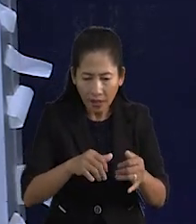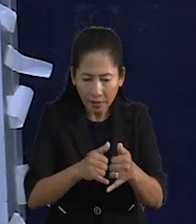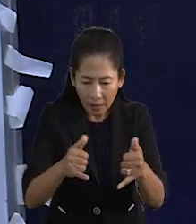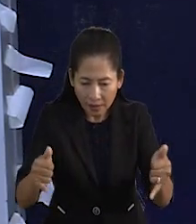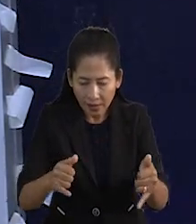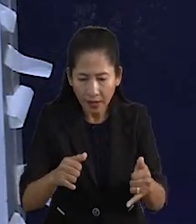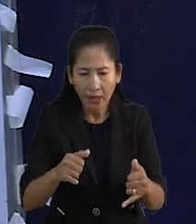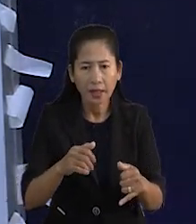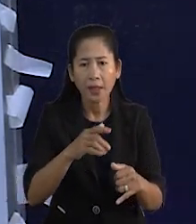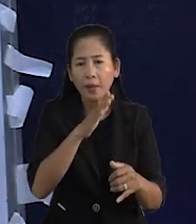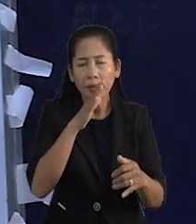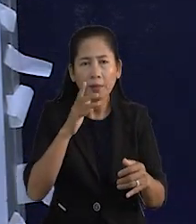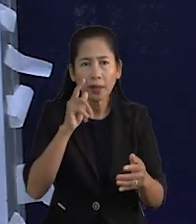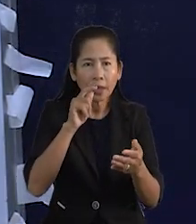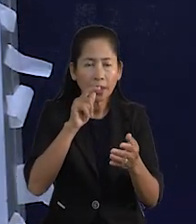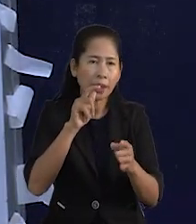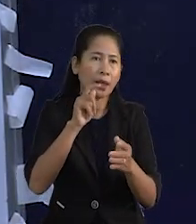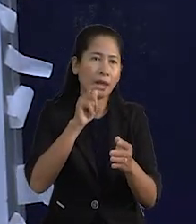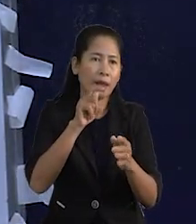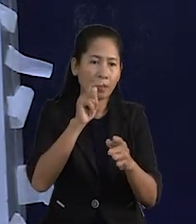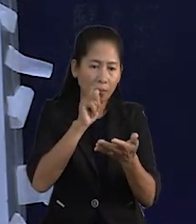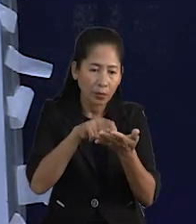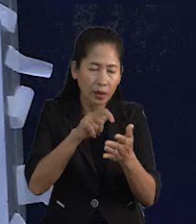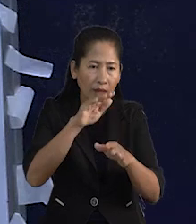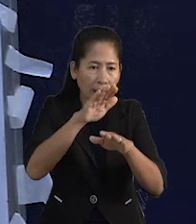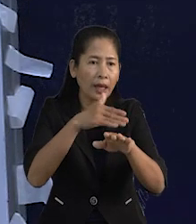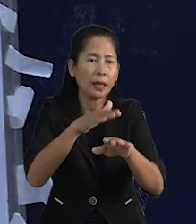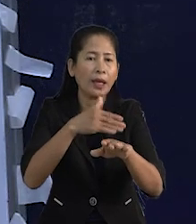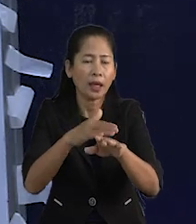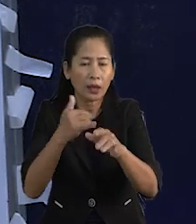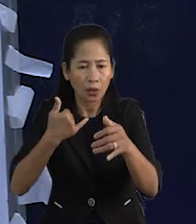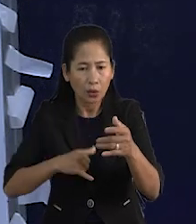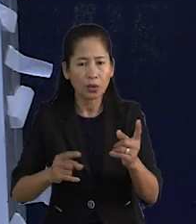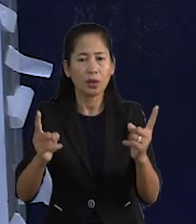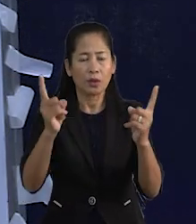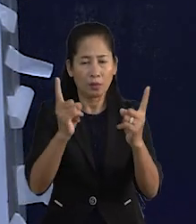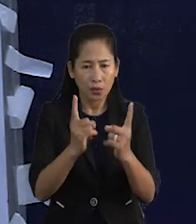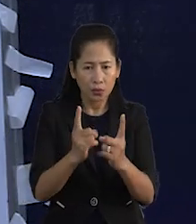មេមាន់ហៅកូនឲ្យមកជុំគ្នាវិញបាទ